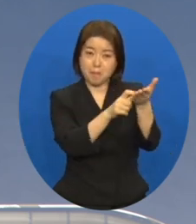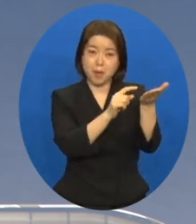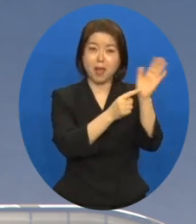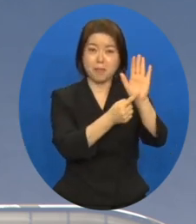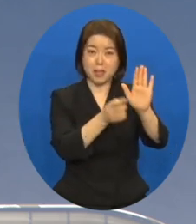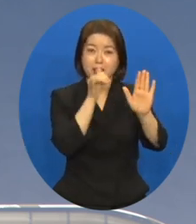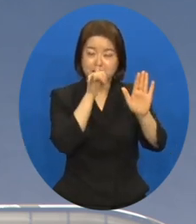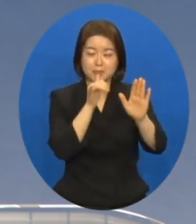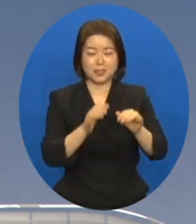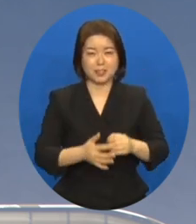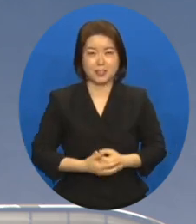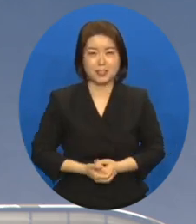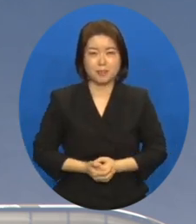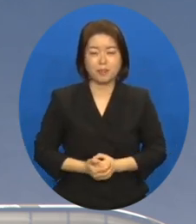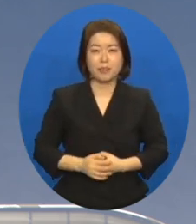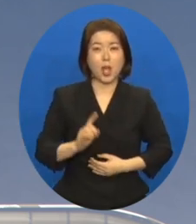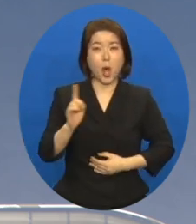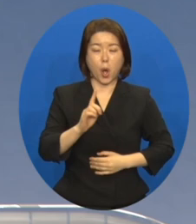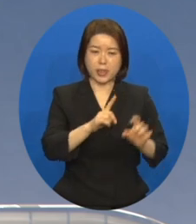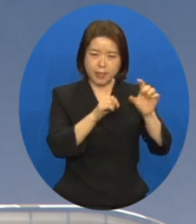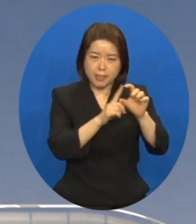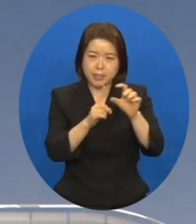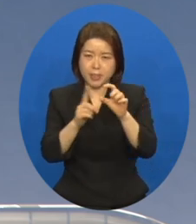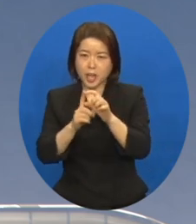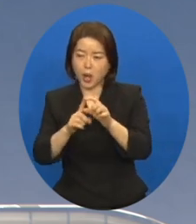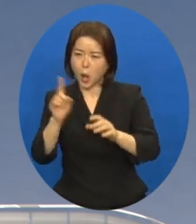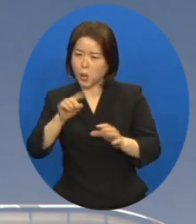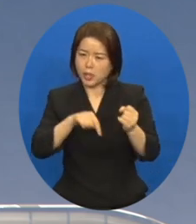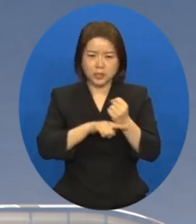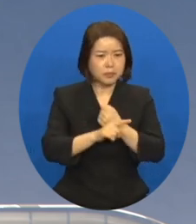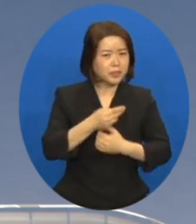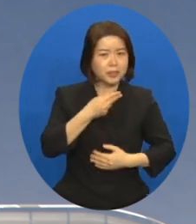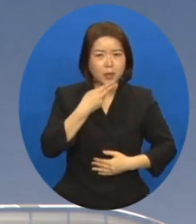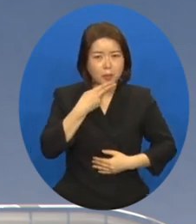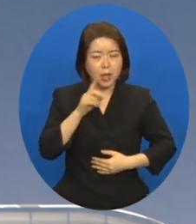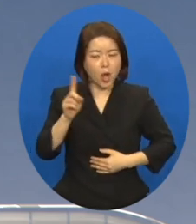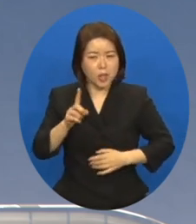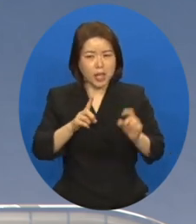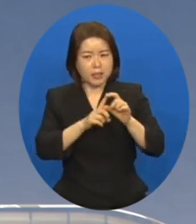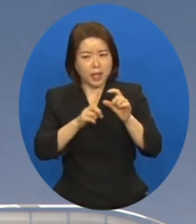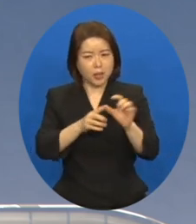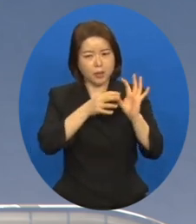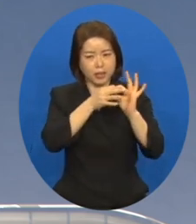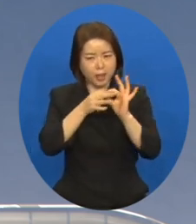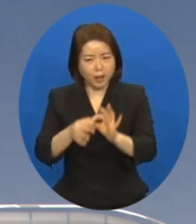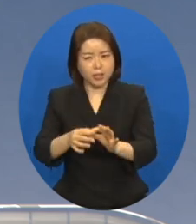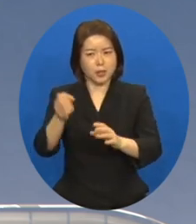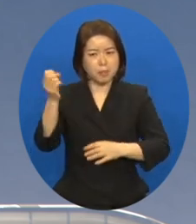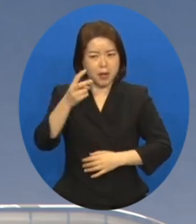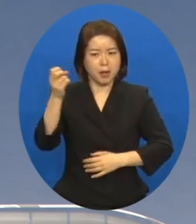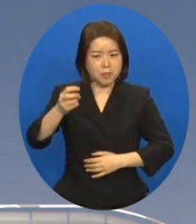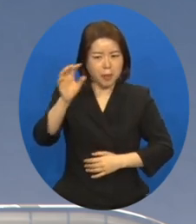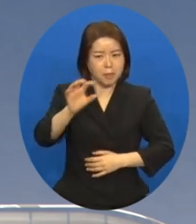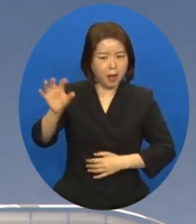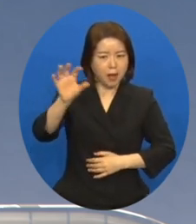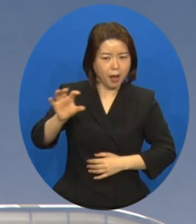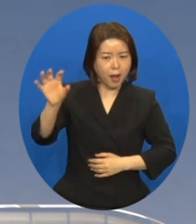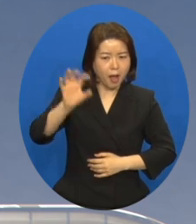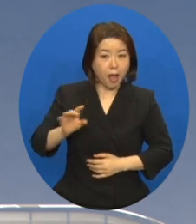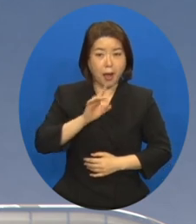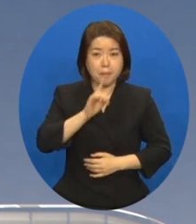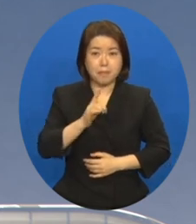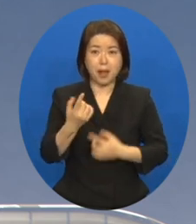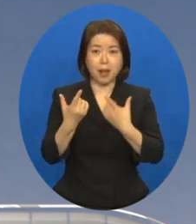방언이 있습니다. 어떤 단어를, 어떤 의미가 없는 어떤 단어를 계속 반복적으로 말하는 것 같은